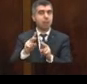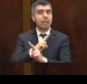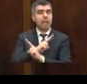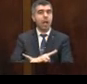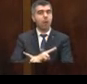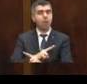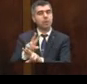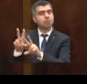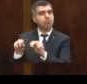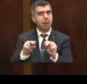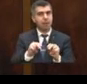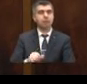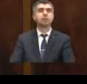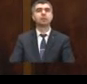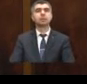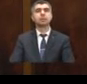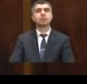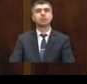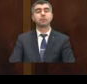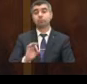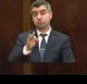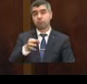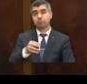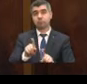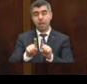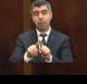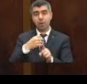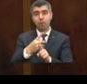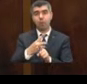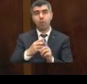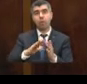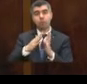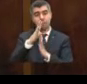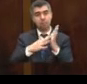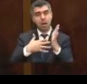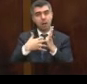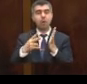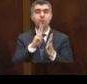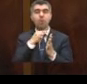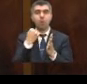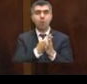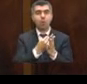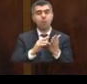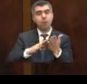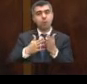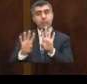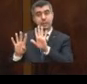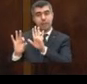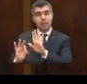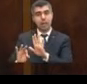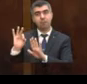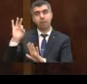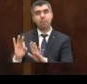وبالتالي إلا بغينا فعلا نوصلوا لهذاك الهدف اللي سطرتوه في البرنامج الحكومي اللي هو التغطية ديال 90% من